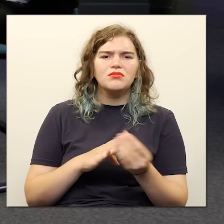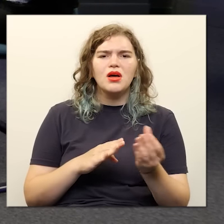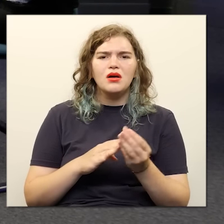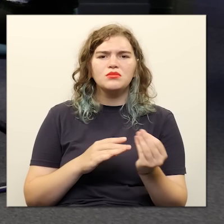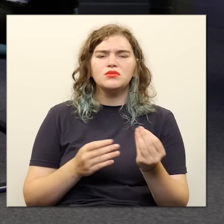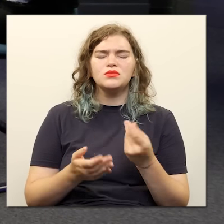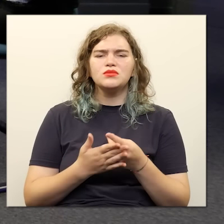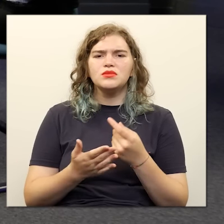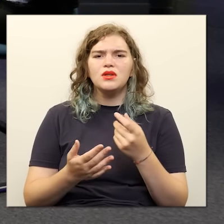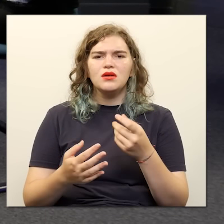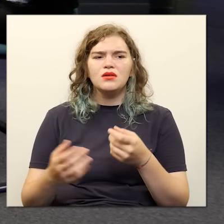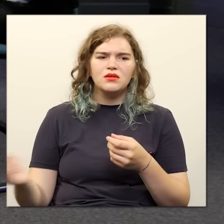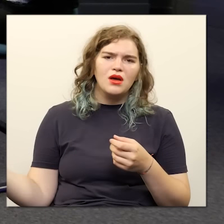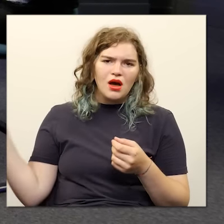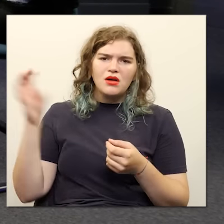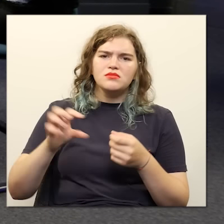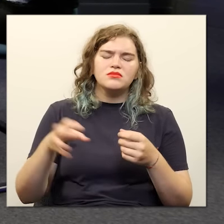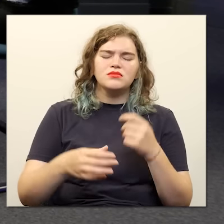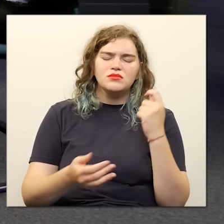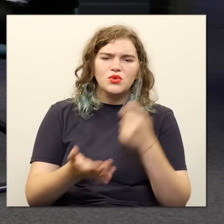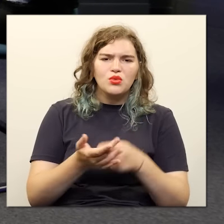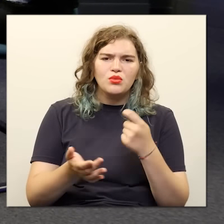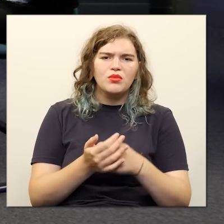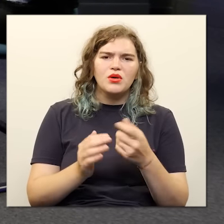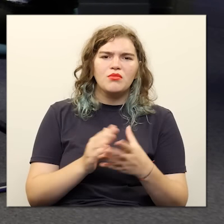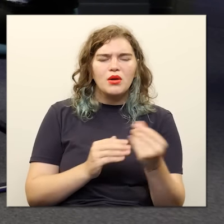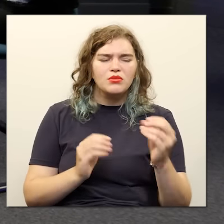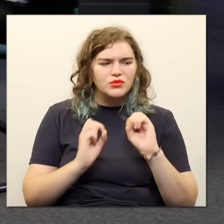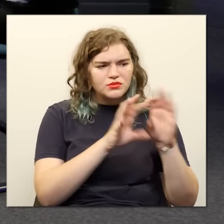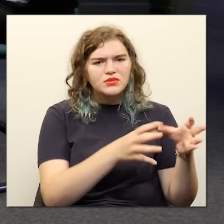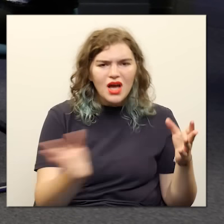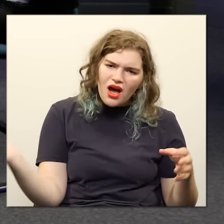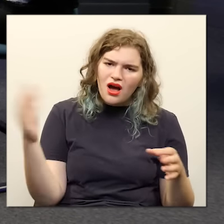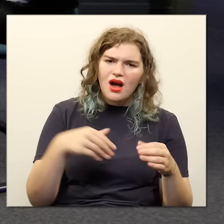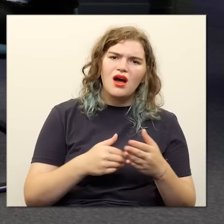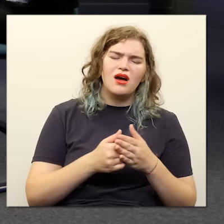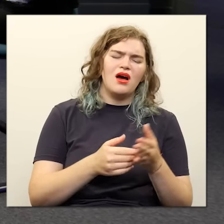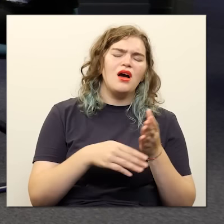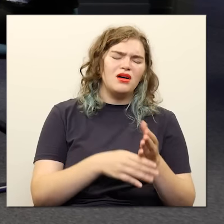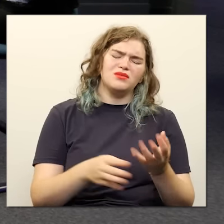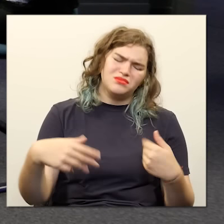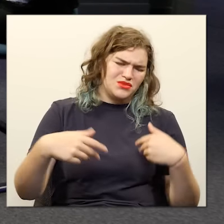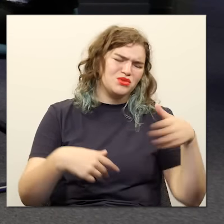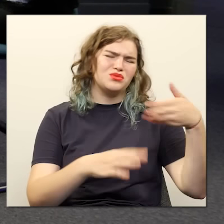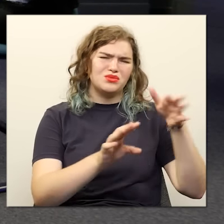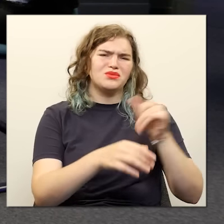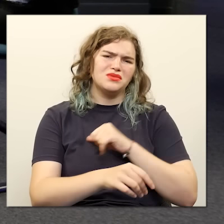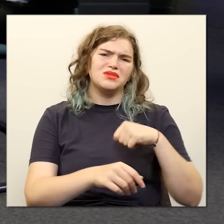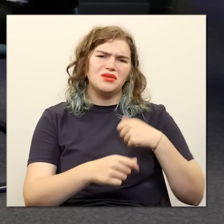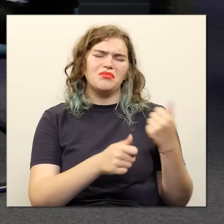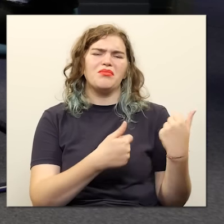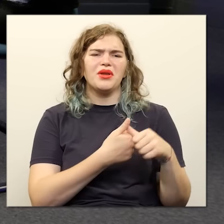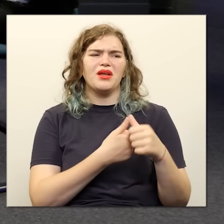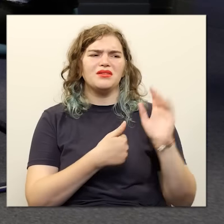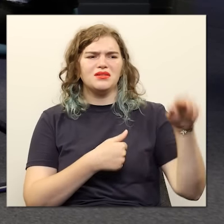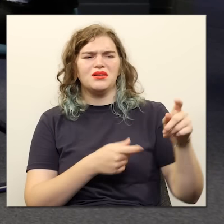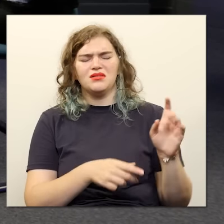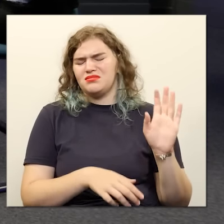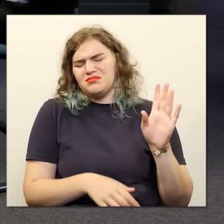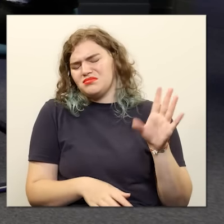mai ieftină. Am umplut portbagajul cu papuci și să-i ducem să vină să ne ajute. Du-te, mamă, tu cu prietenii